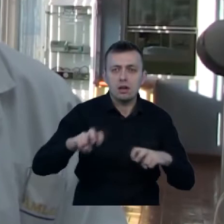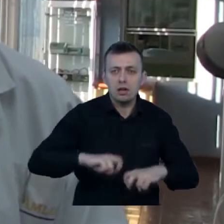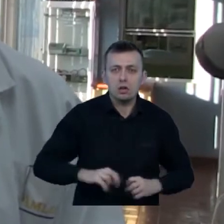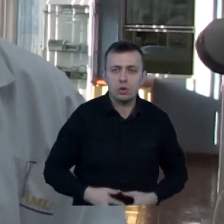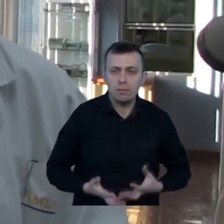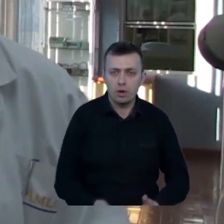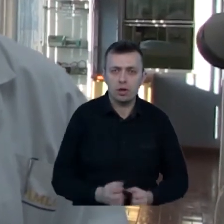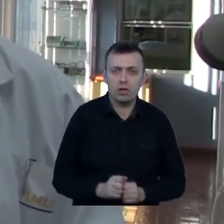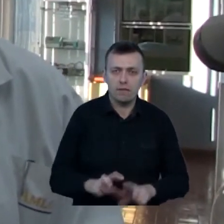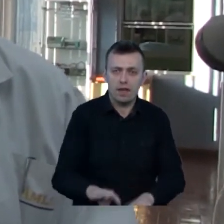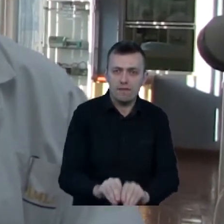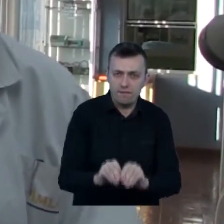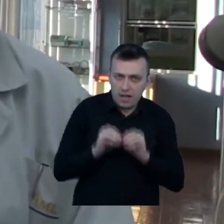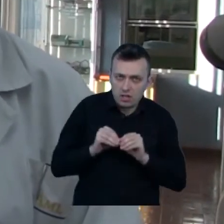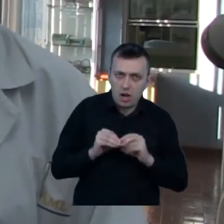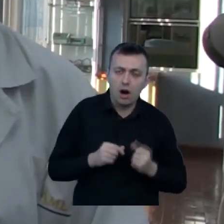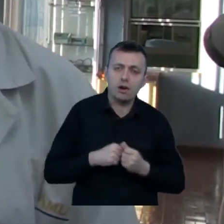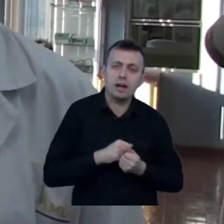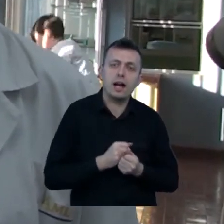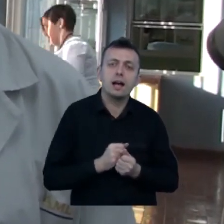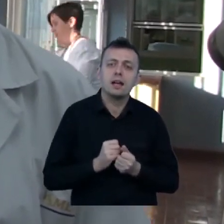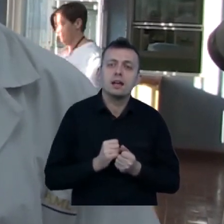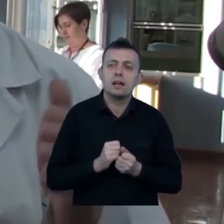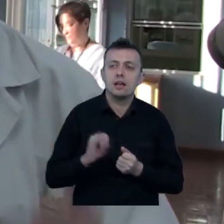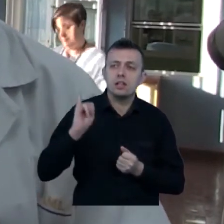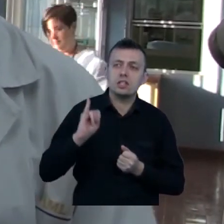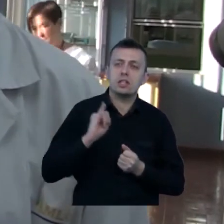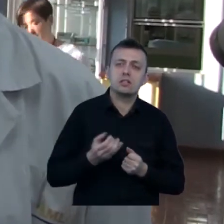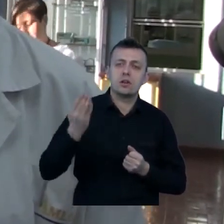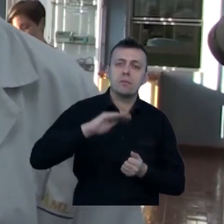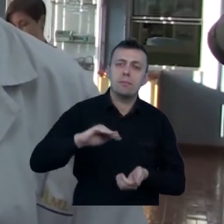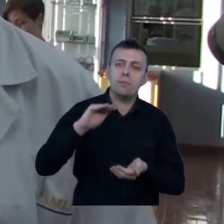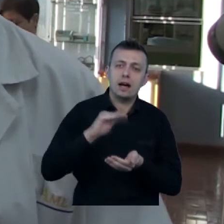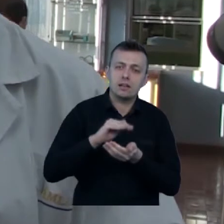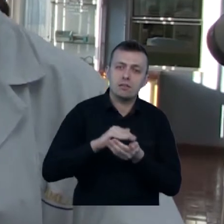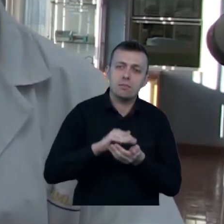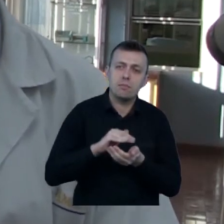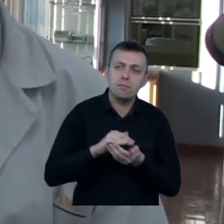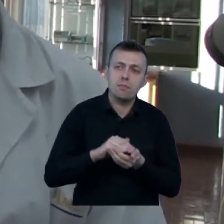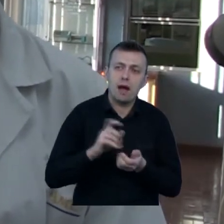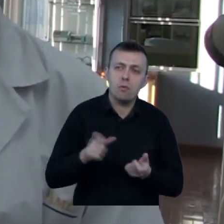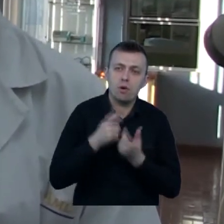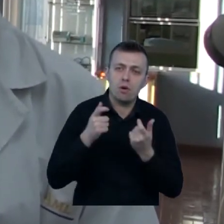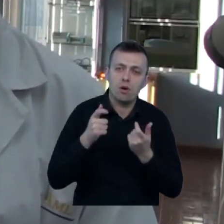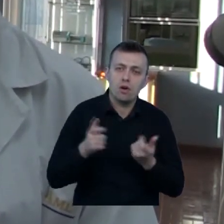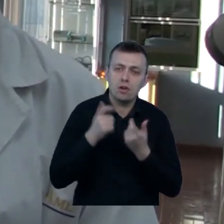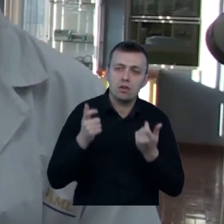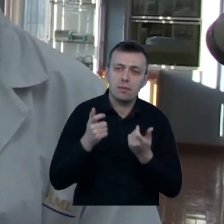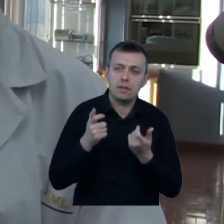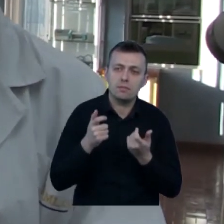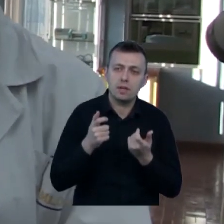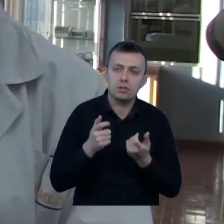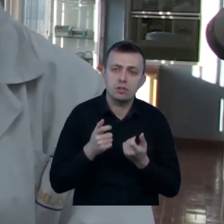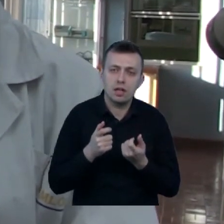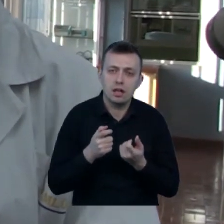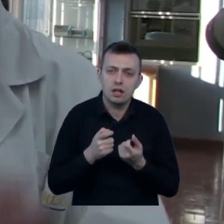ruchy porodowe, zwroty główki, wydobywa się dziecko. Jest bardzo mało urazowy dla matki, bo nie zwiększa objętości główki, bo on